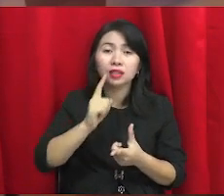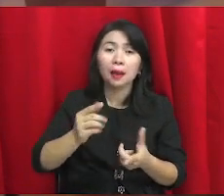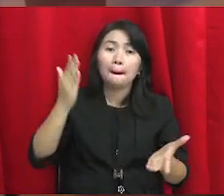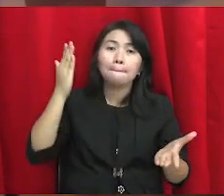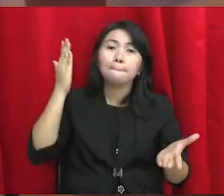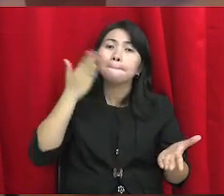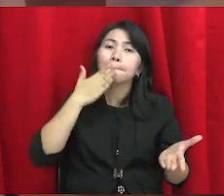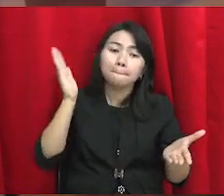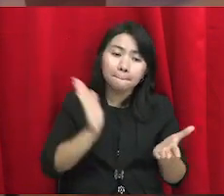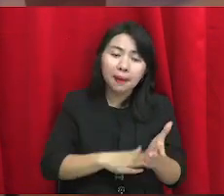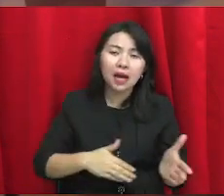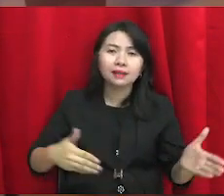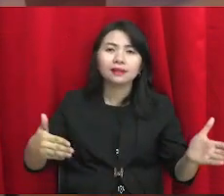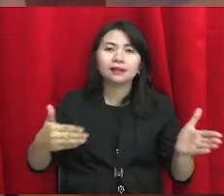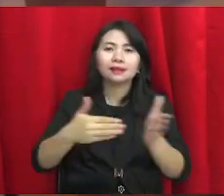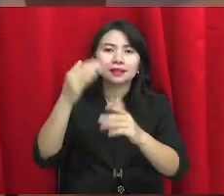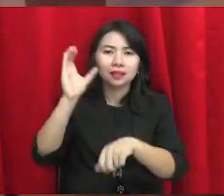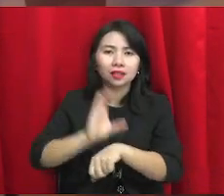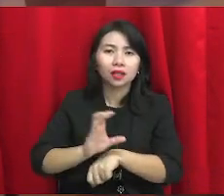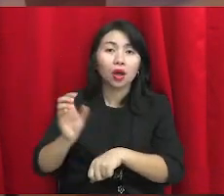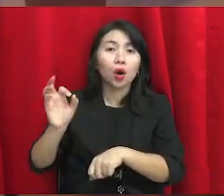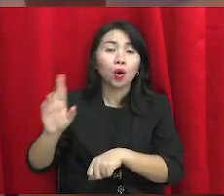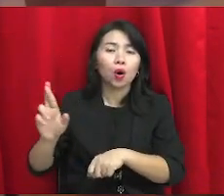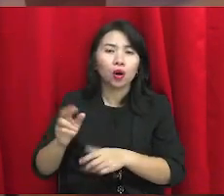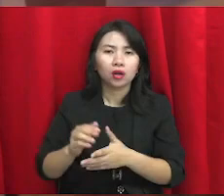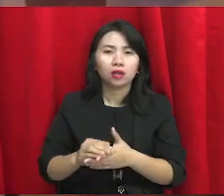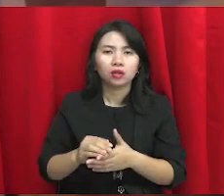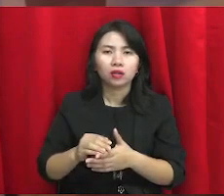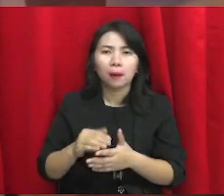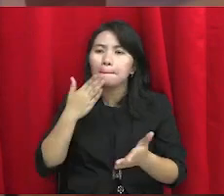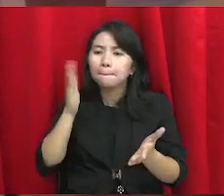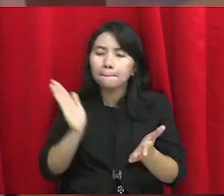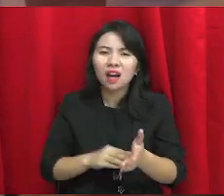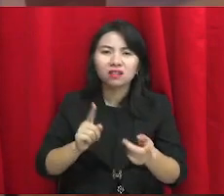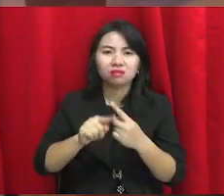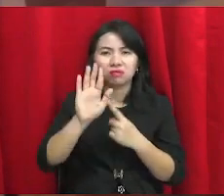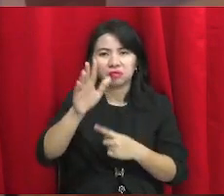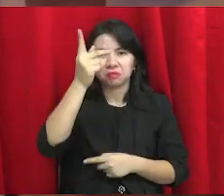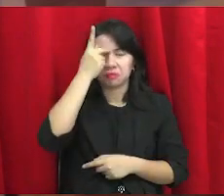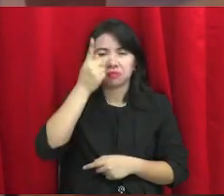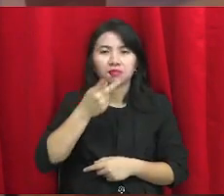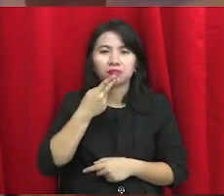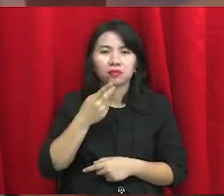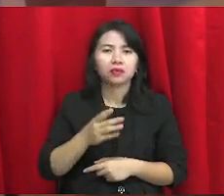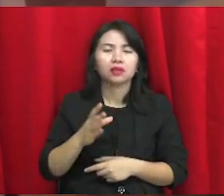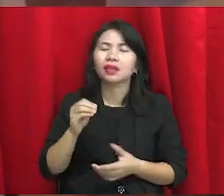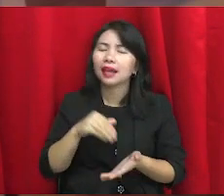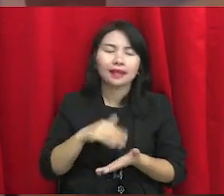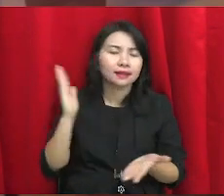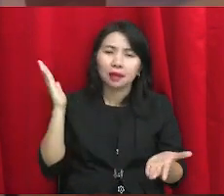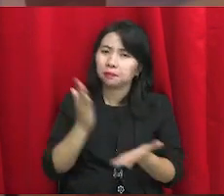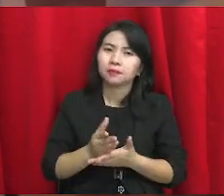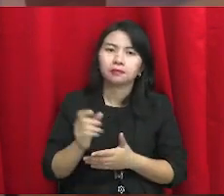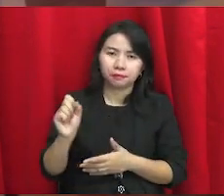sa church or laban sa kanino man, sa magulang ninyo? Huwag na.